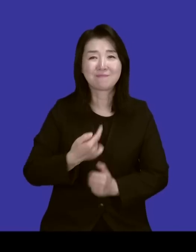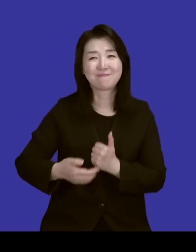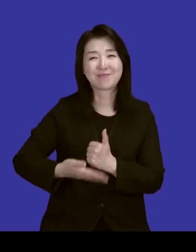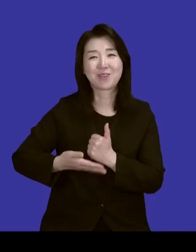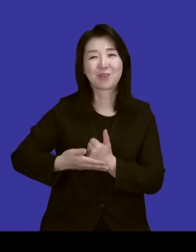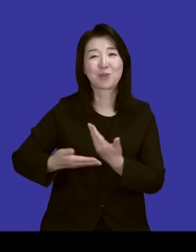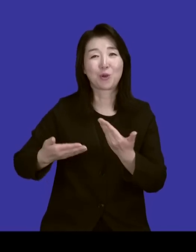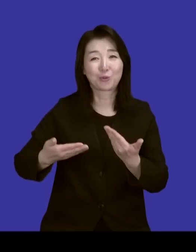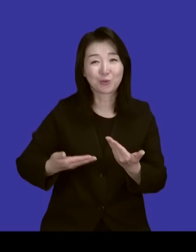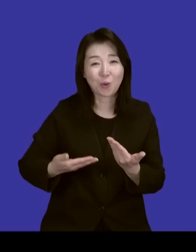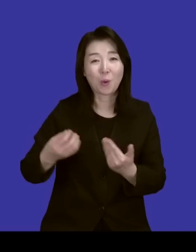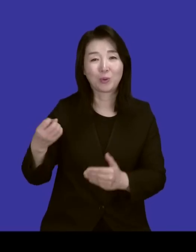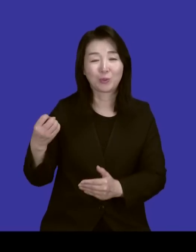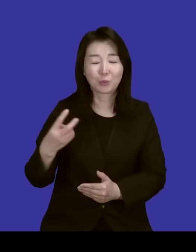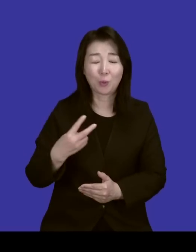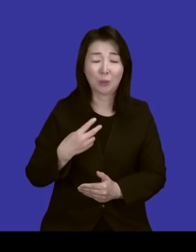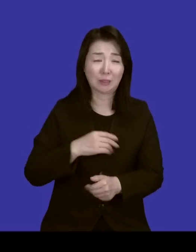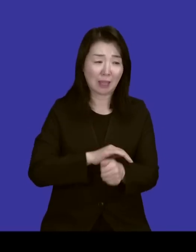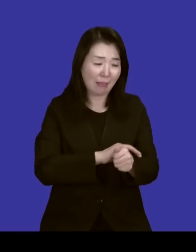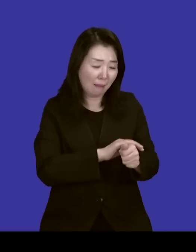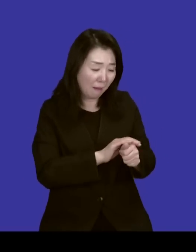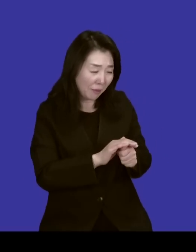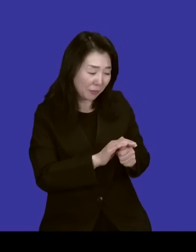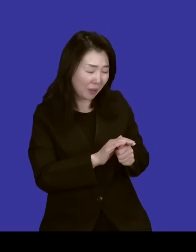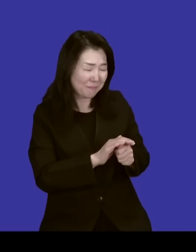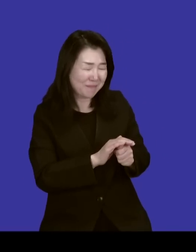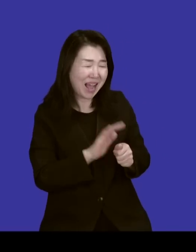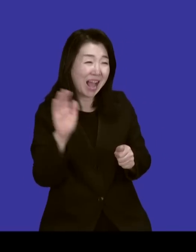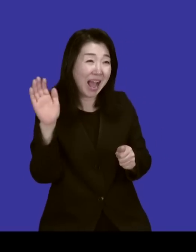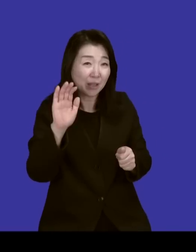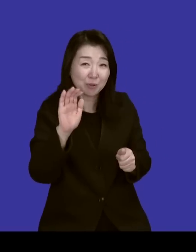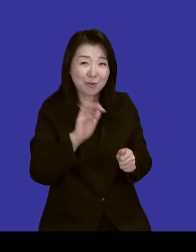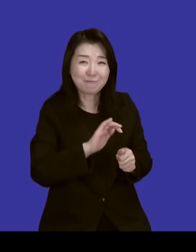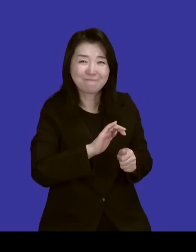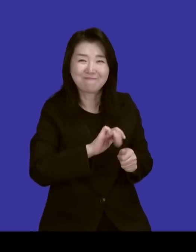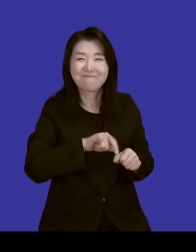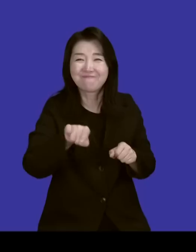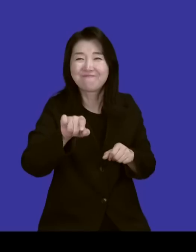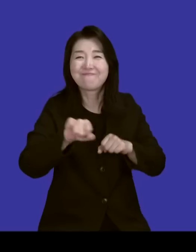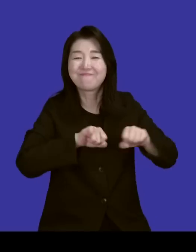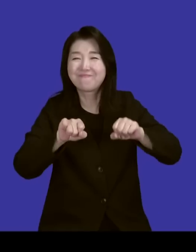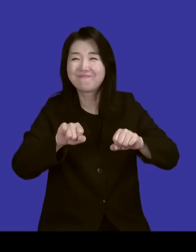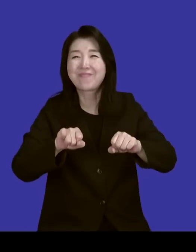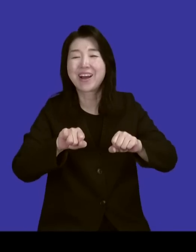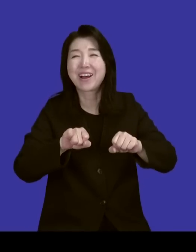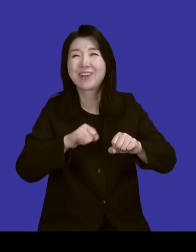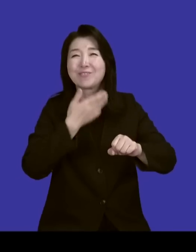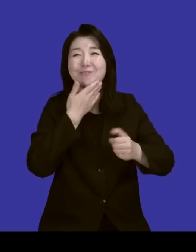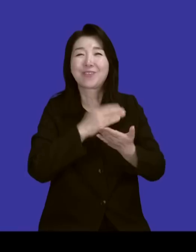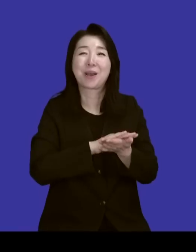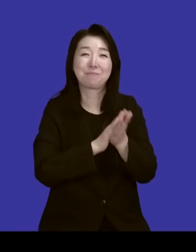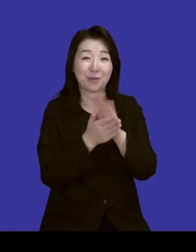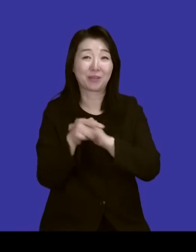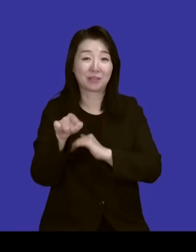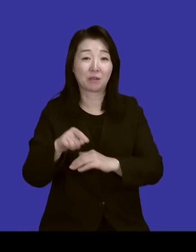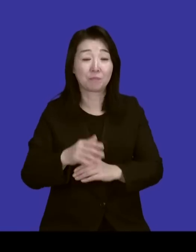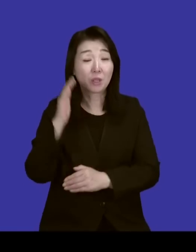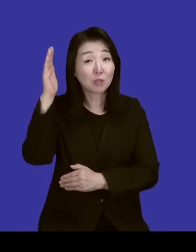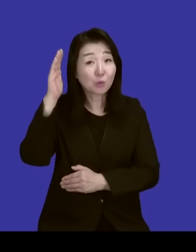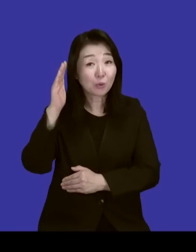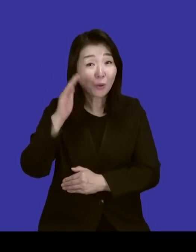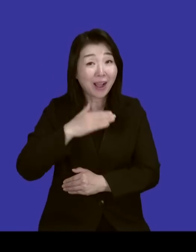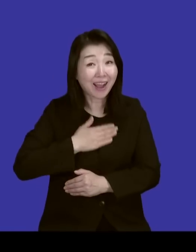격려하는 네. 그리고 제 열등감을 극복하고 넘어서는 예. 중요한 제 인생의 전기가 되었다고 생각을 예. 해요. 그때 무슨